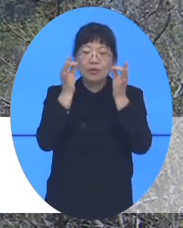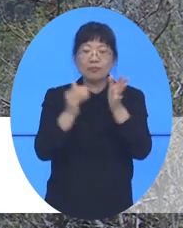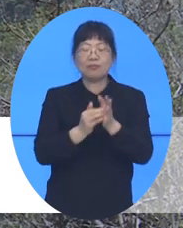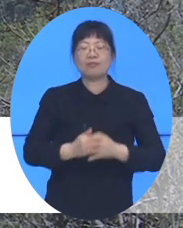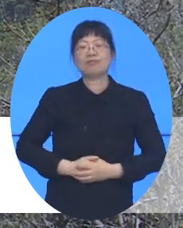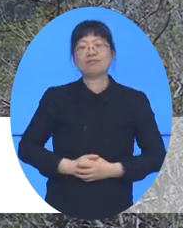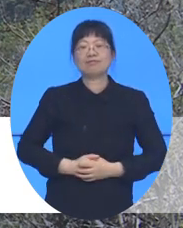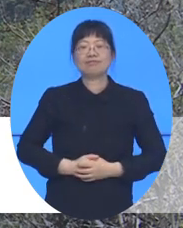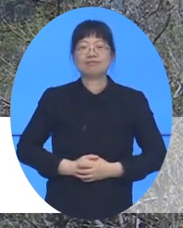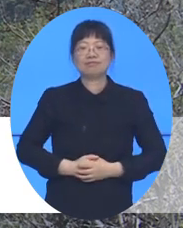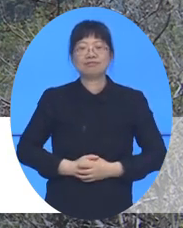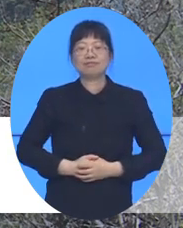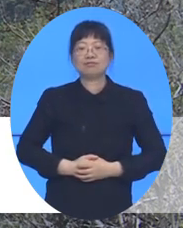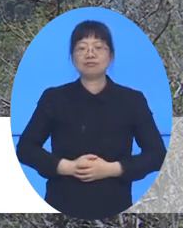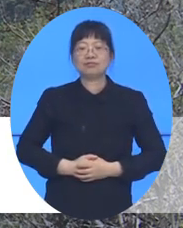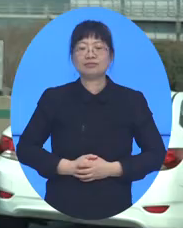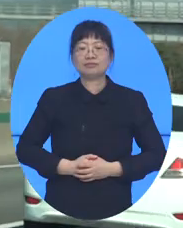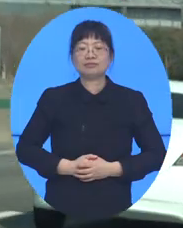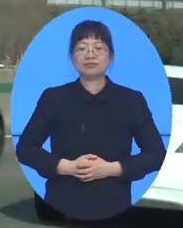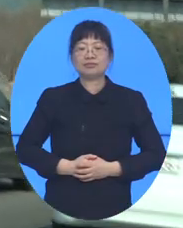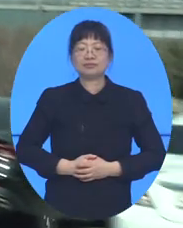썼습니다. 최창순 기자입니다.